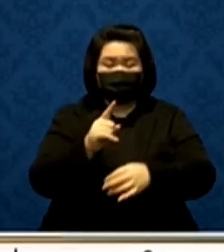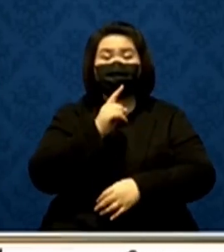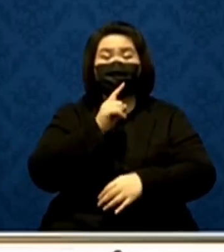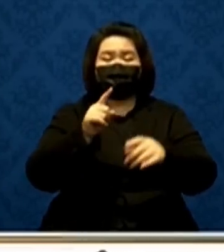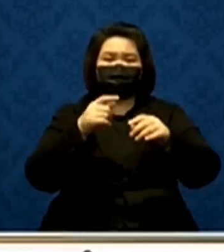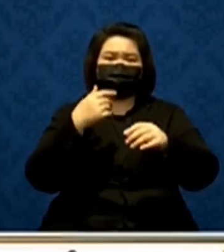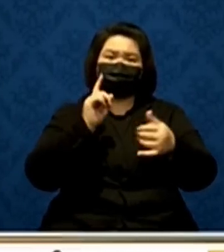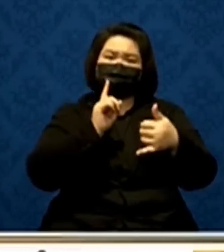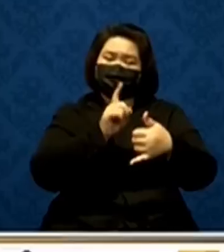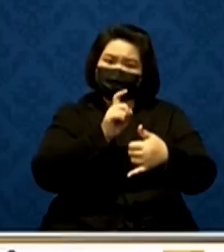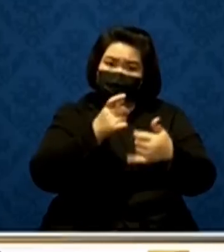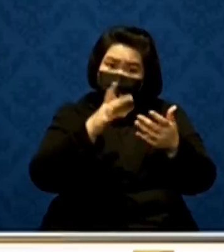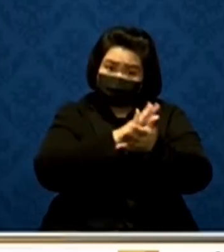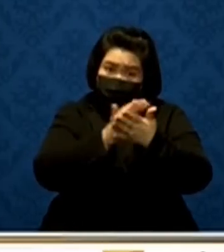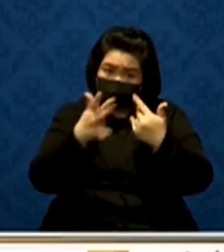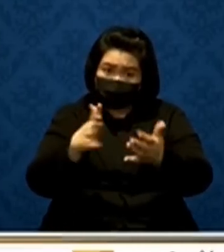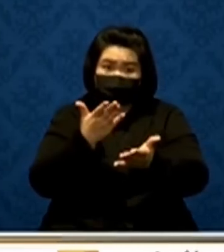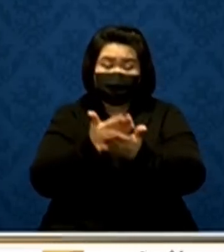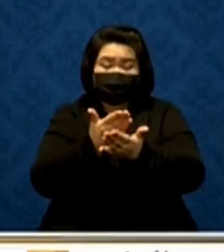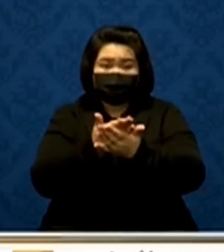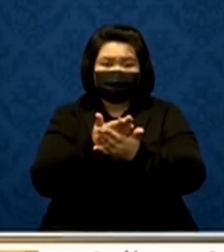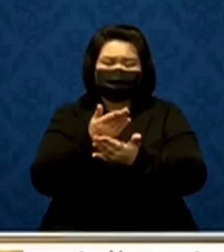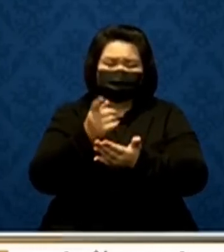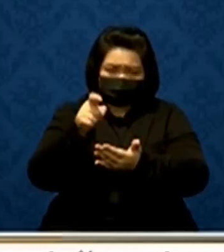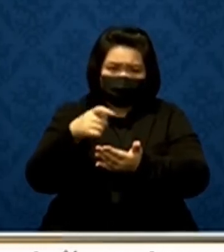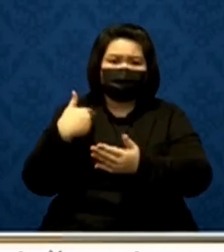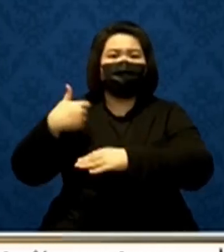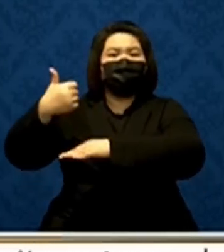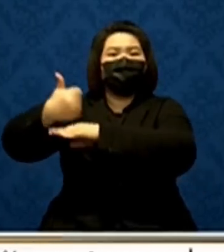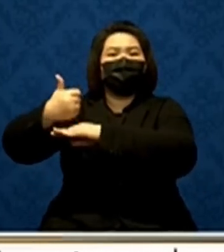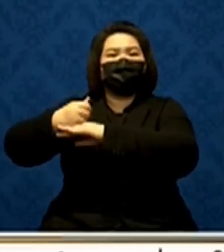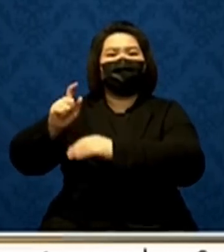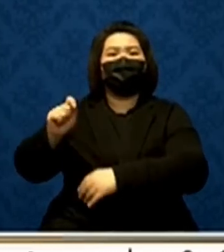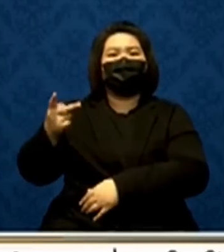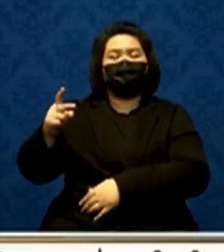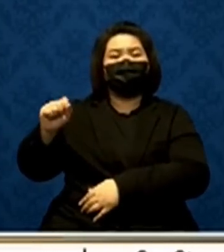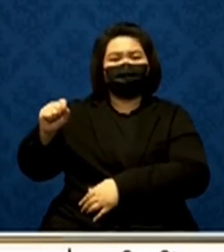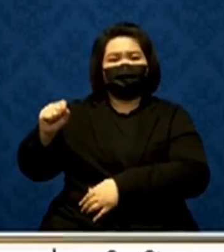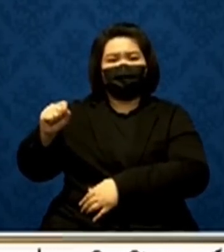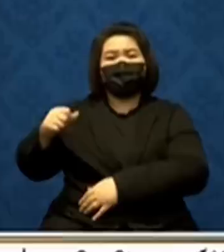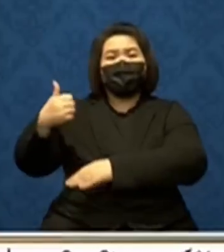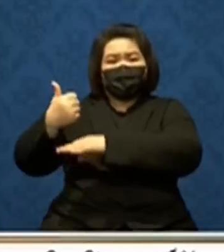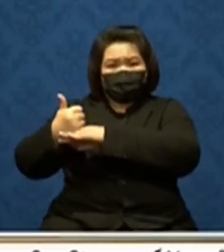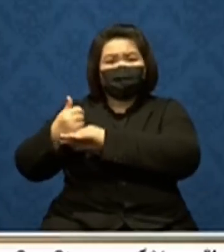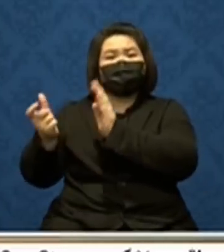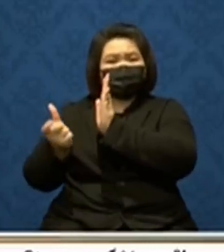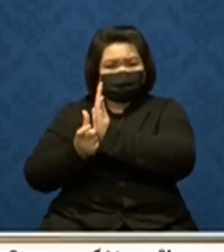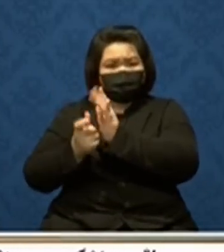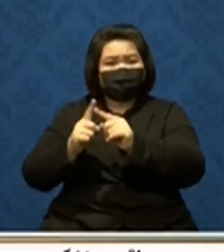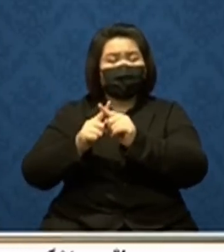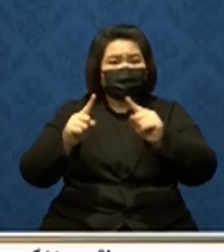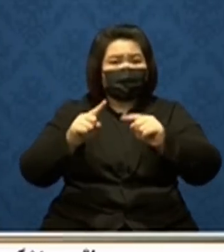ให้ชดใช้ค่าเสียหายเป็นไปตามคำสั่งผู้อำนวยการออกคศแต่ประธานบอร์ดเป็นผู้บังคับบัญชา